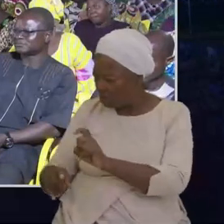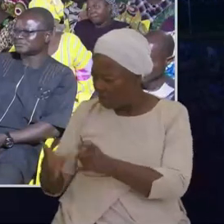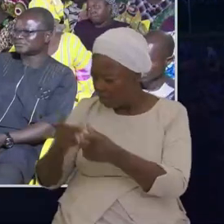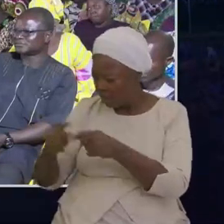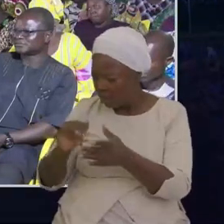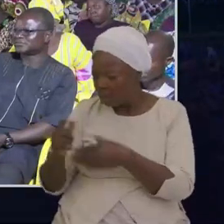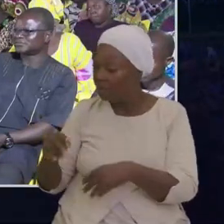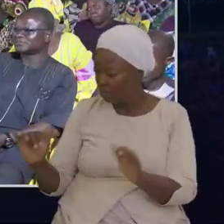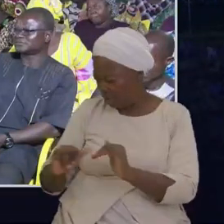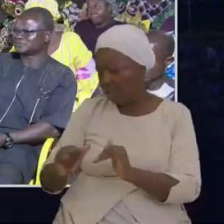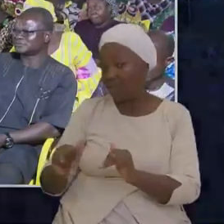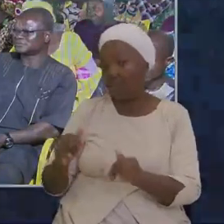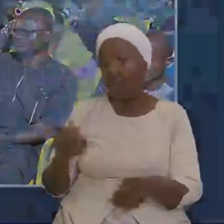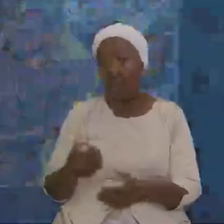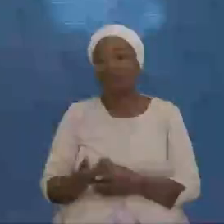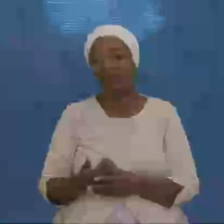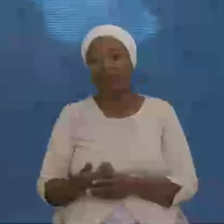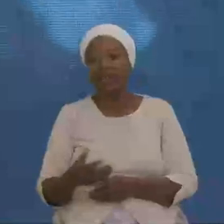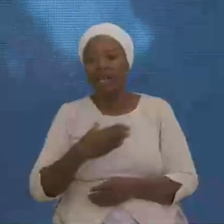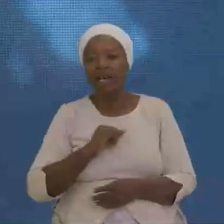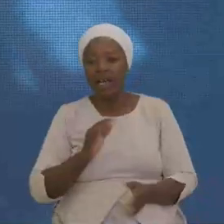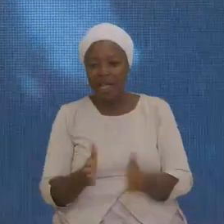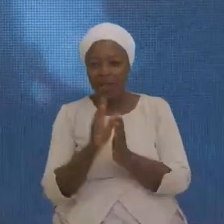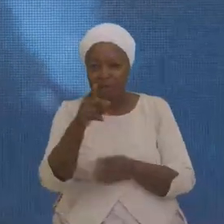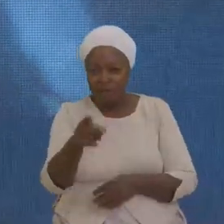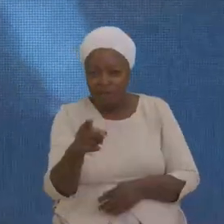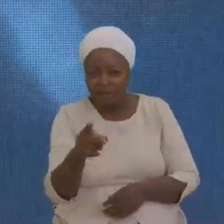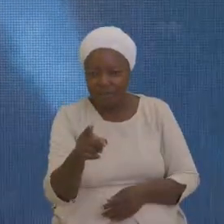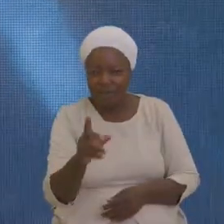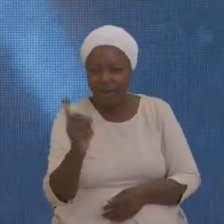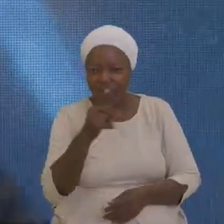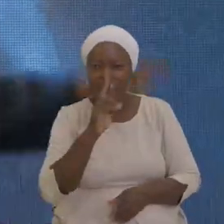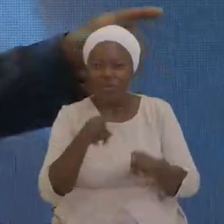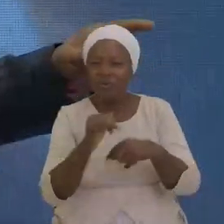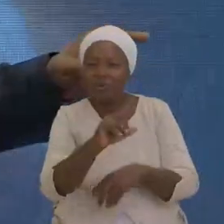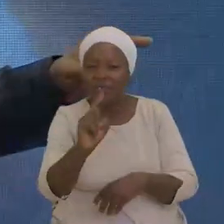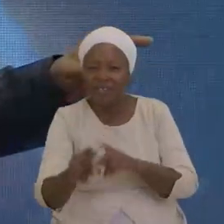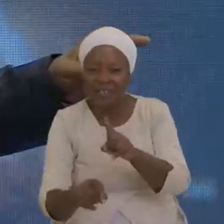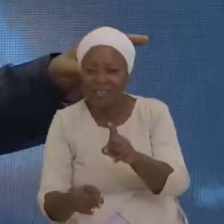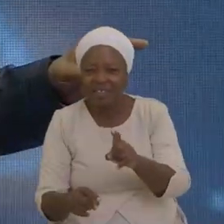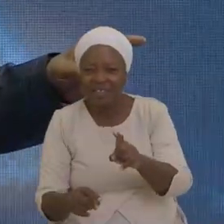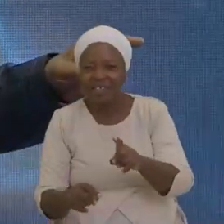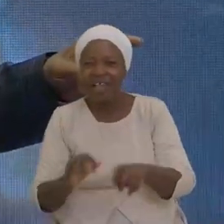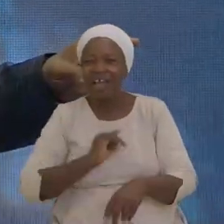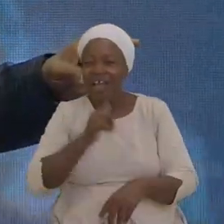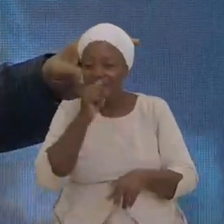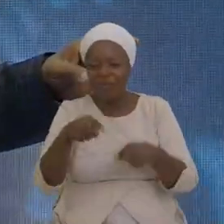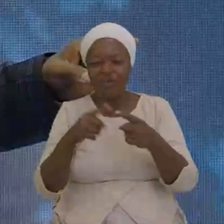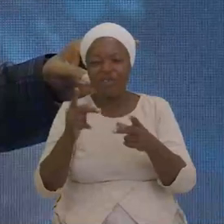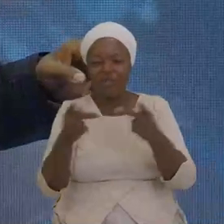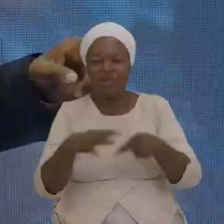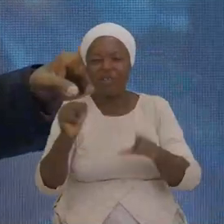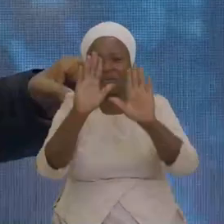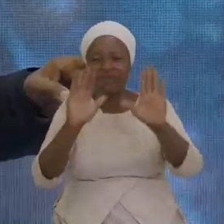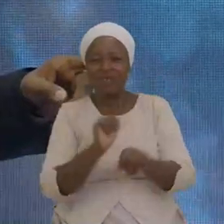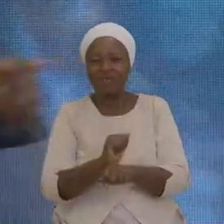il me dit, il me donne la même destination. Et je te demande, où est-ce que toi tu vas? Je vais au lieu des